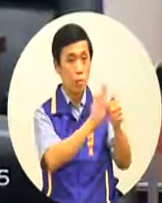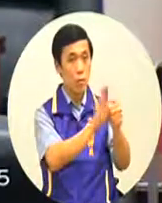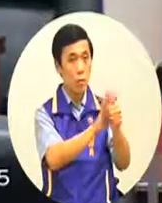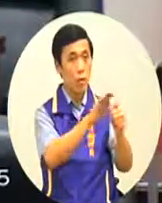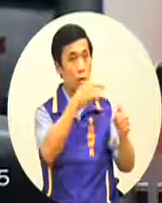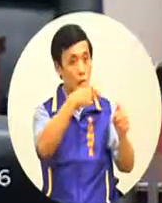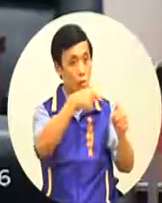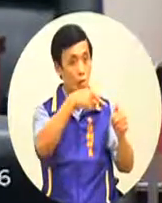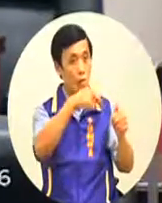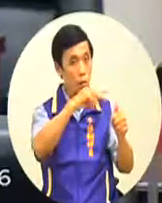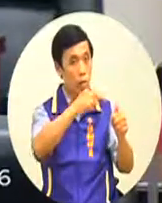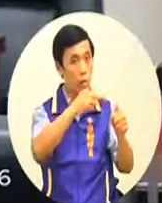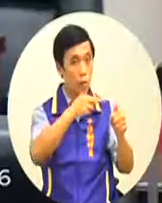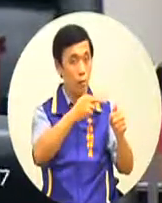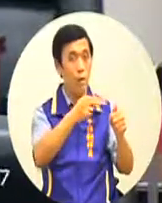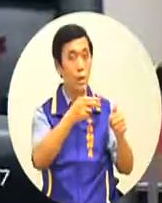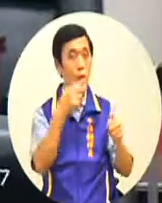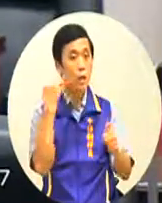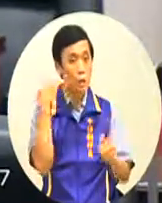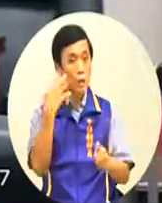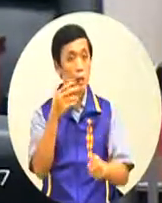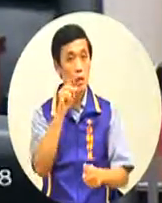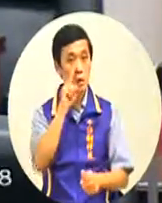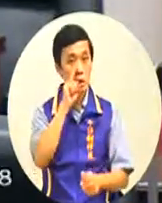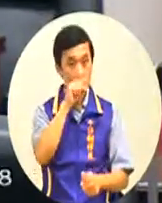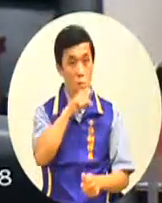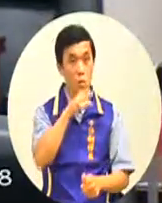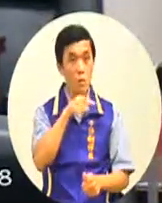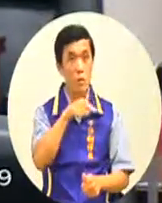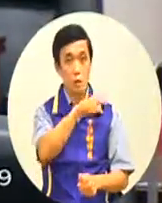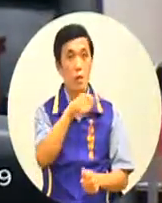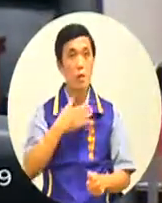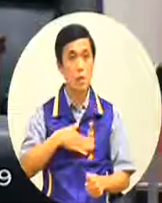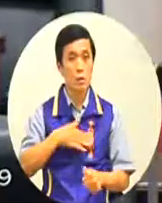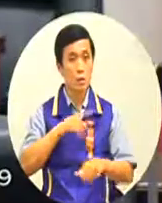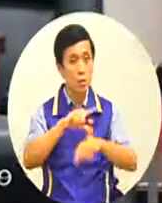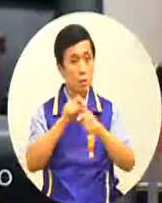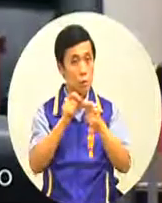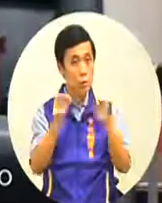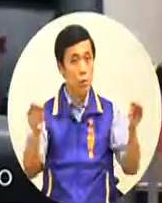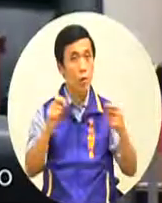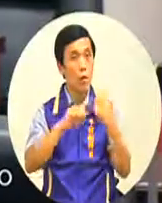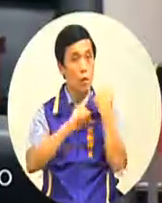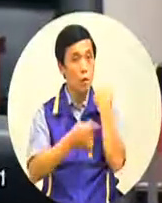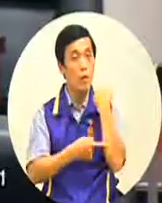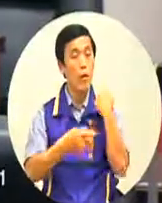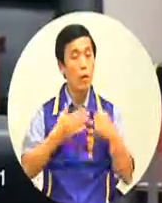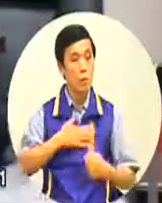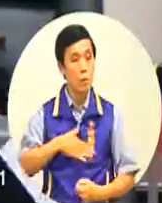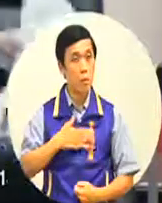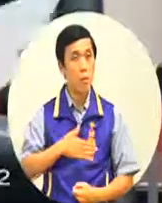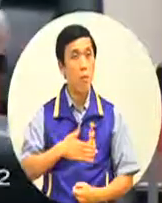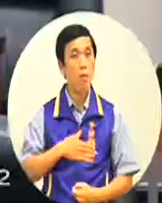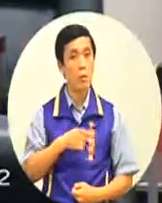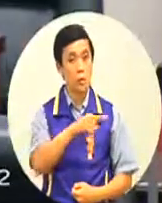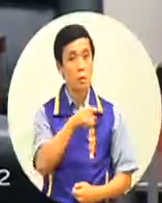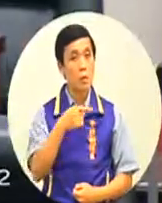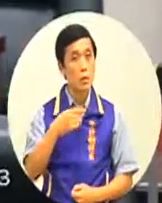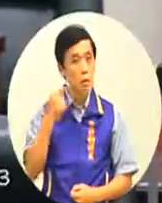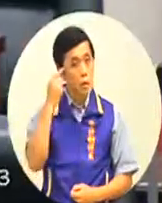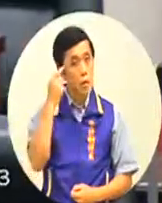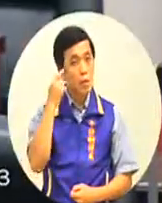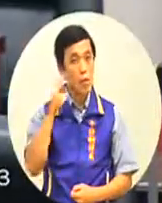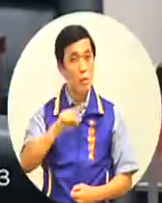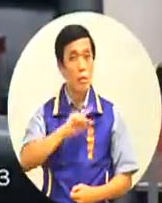的旧的，他们都知道那个长照的法令，因就没意想讲哦，对做唔对